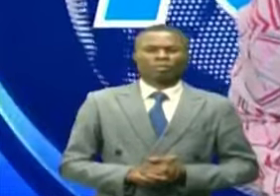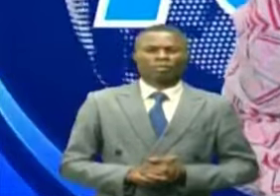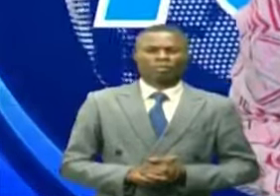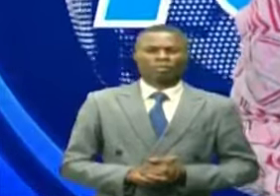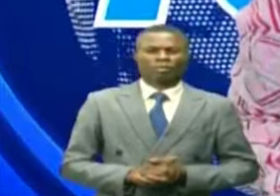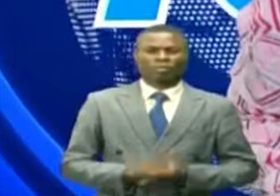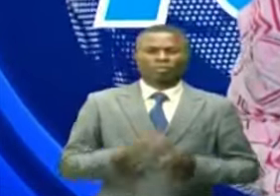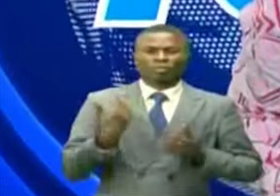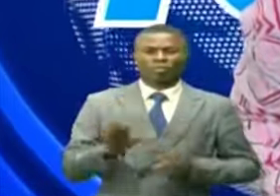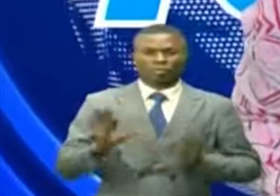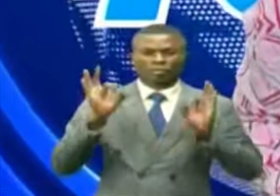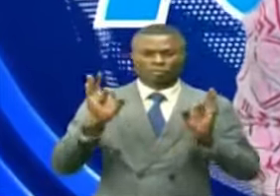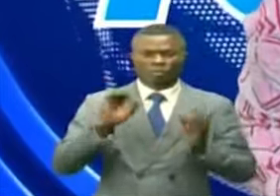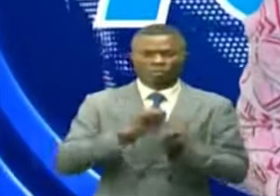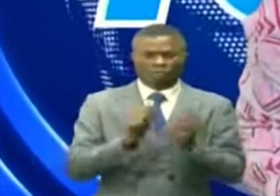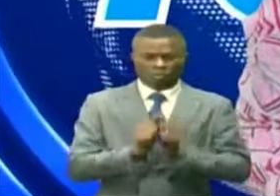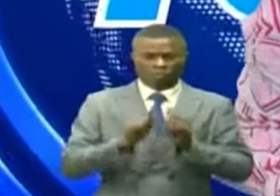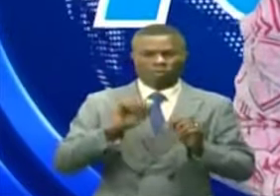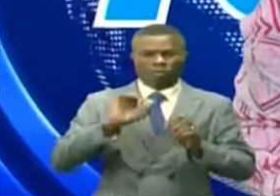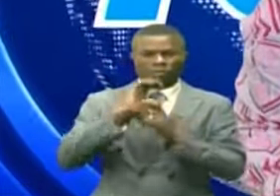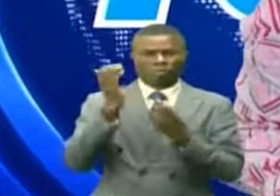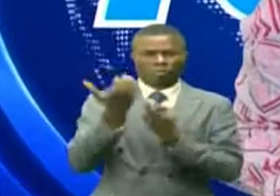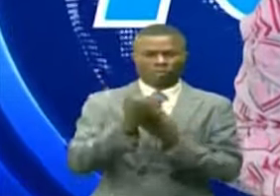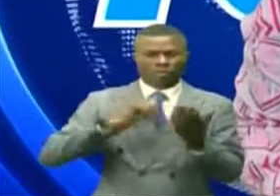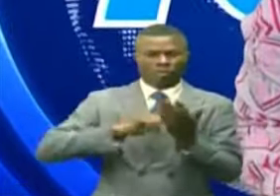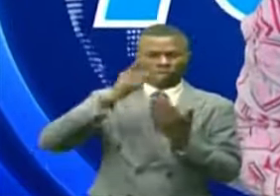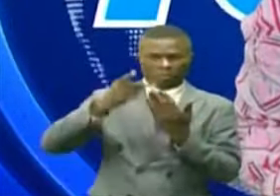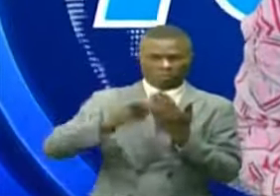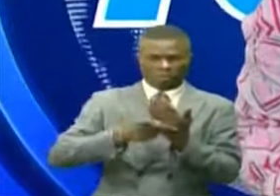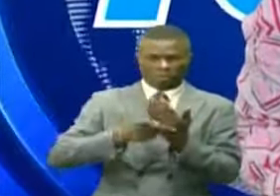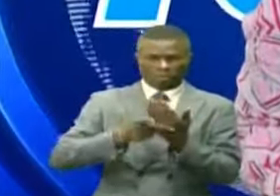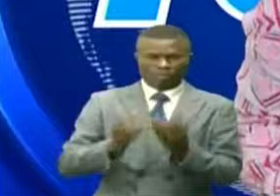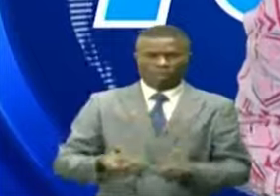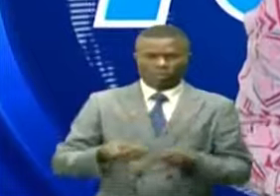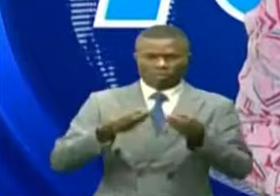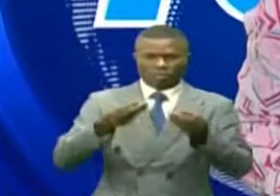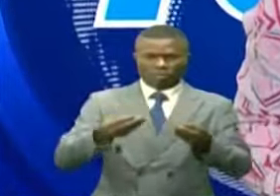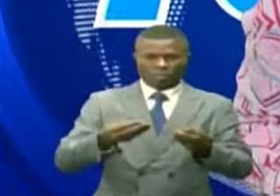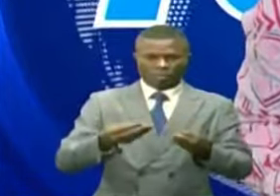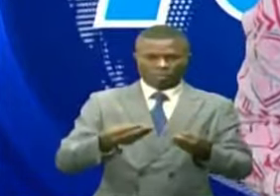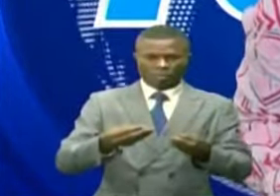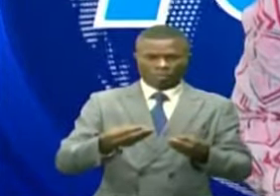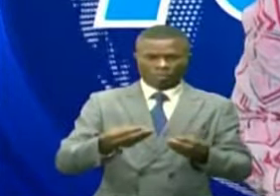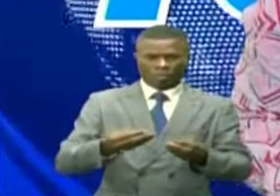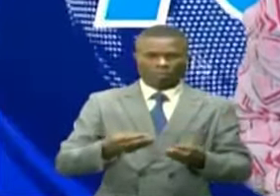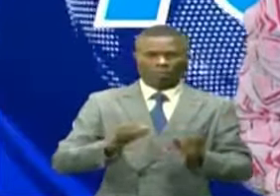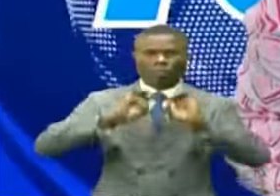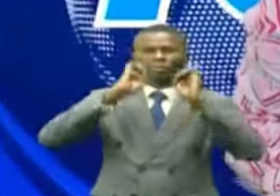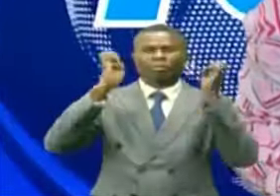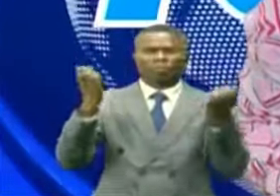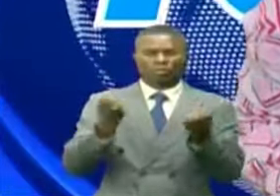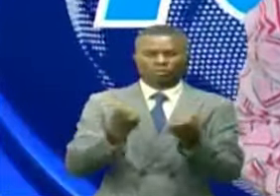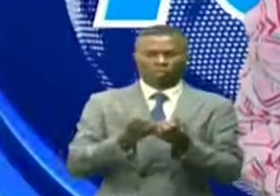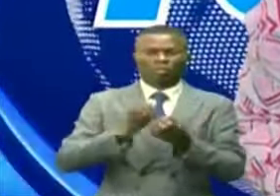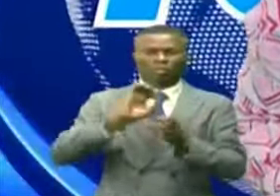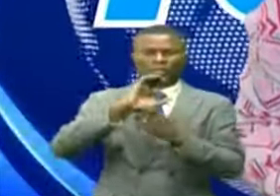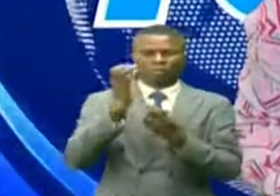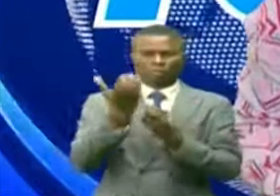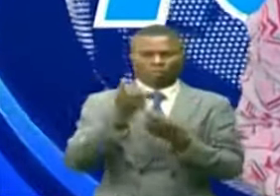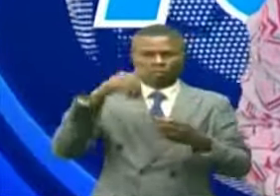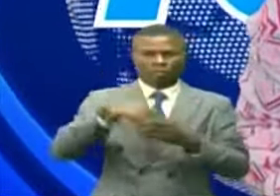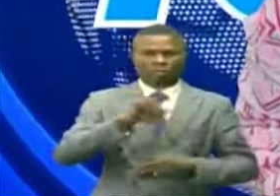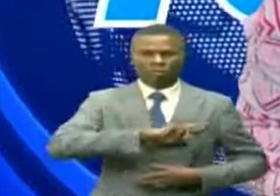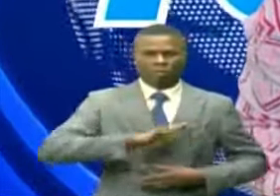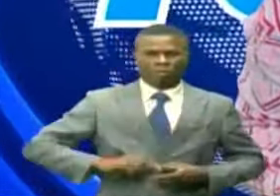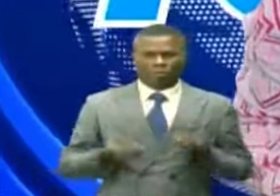une innovation dans le domaine culturel c'est le programme d'incubation des des entreprises culturelles en République